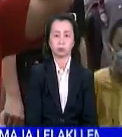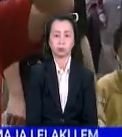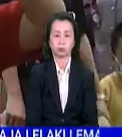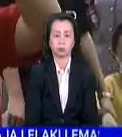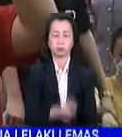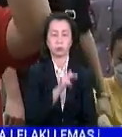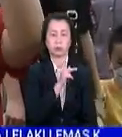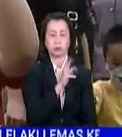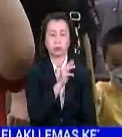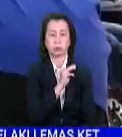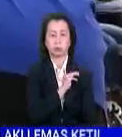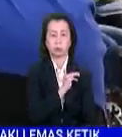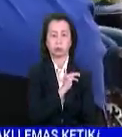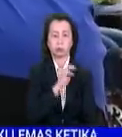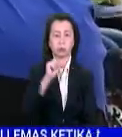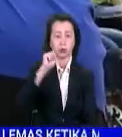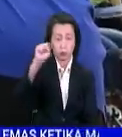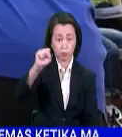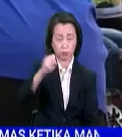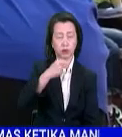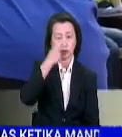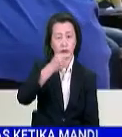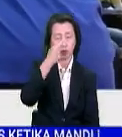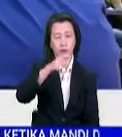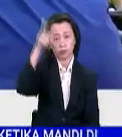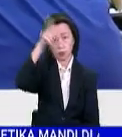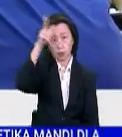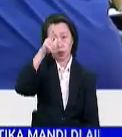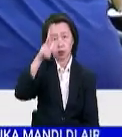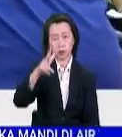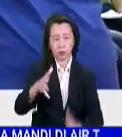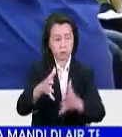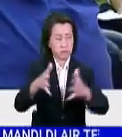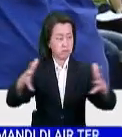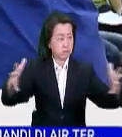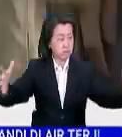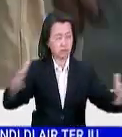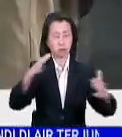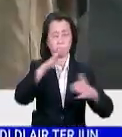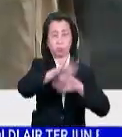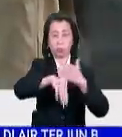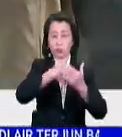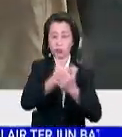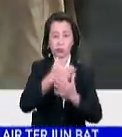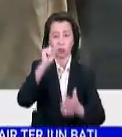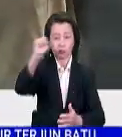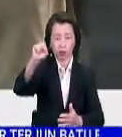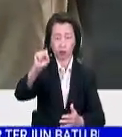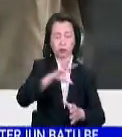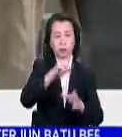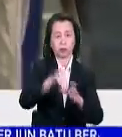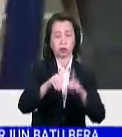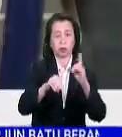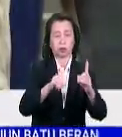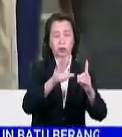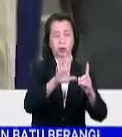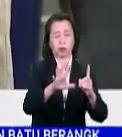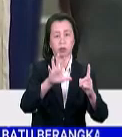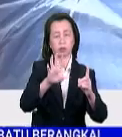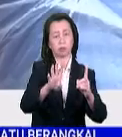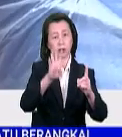ketombean Predator iPhone 5 Haji Noor berkata kerajaan memperluaskan keseluruh Negeri libatkan 145